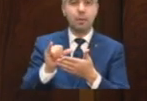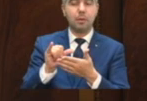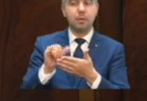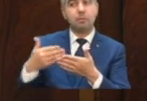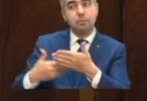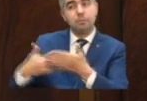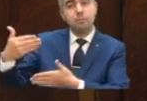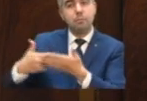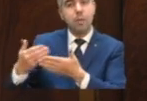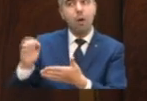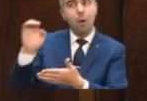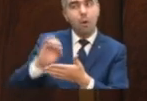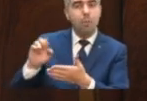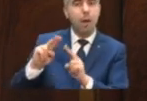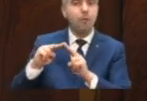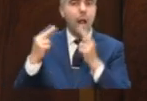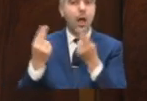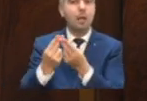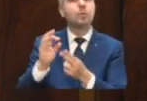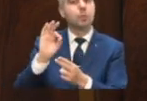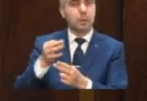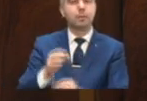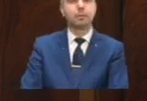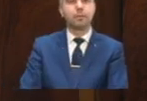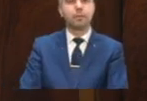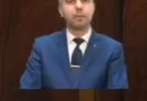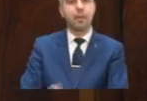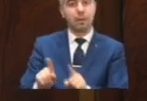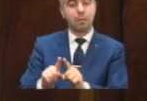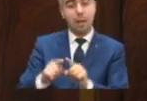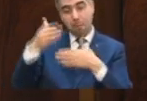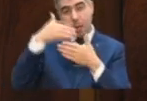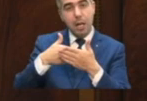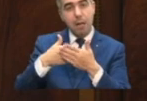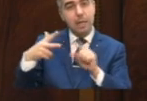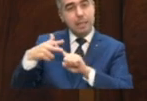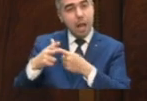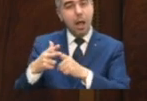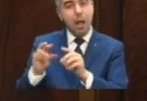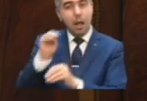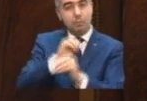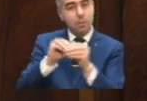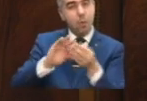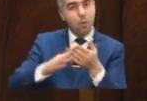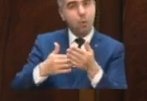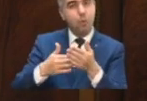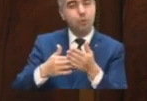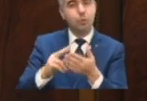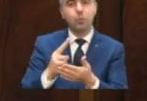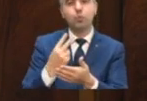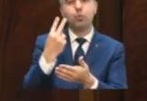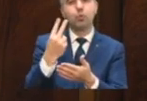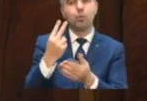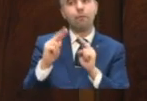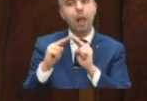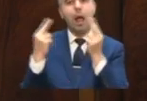نفسهم وموجودين الحمد لله. التنافسيه ديال المغرب، نرجعوا لقطاع الصناعه باش تكون في بالكم، بقاو لنا جوج ديال البلدان في